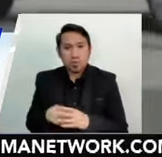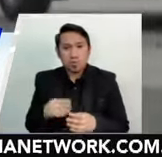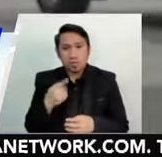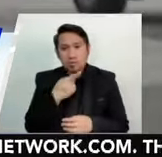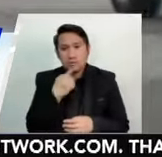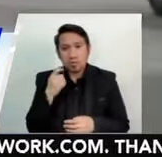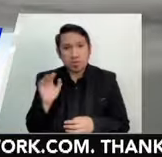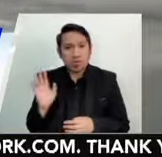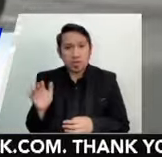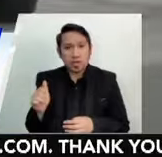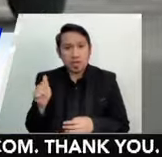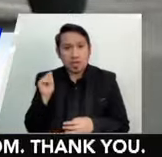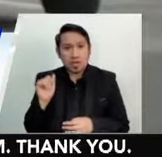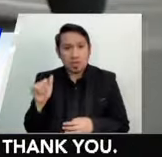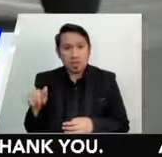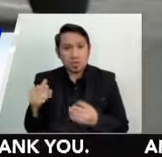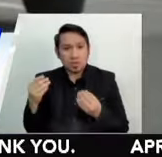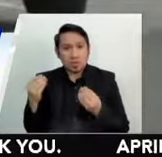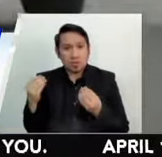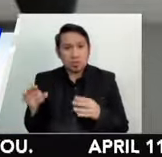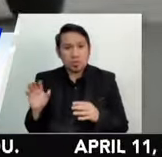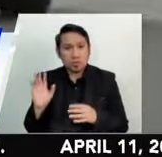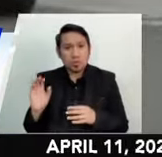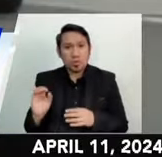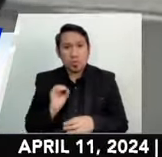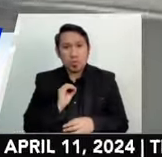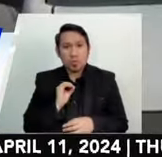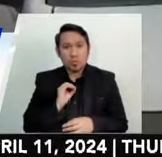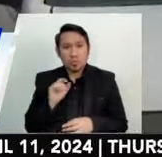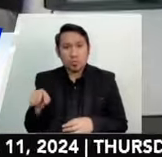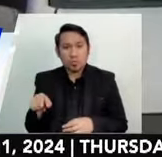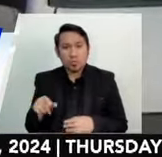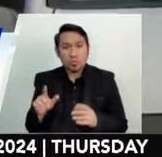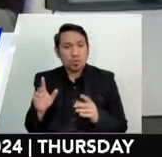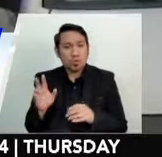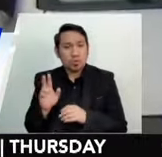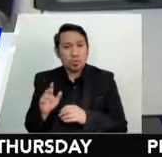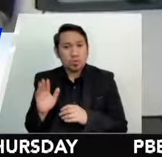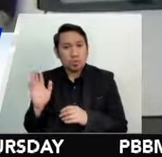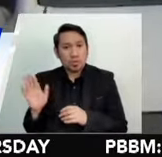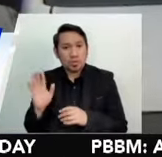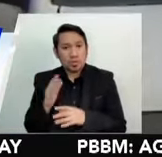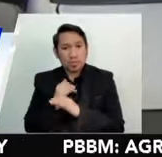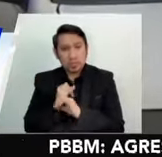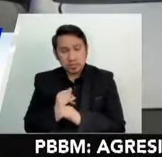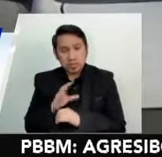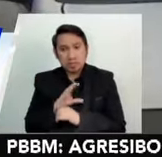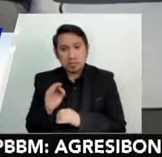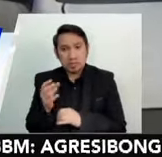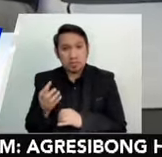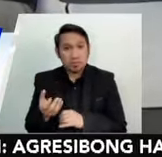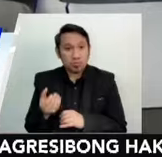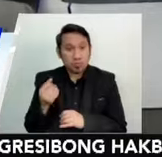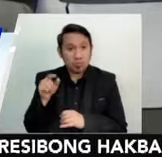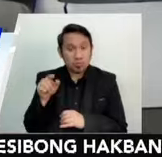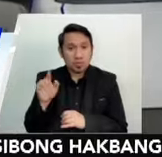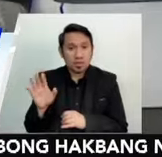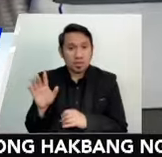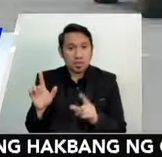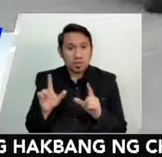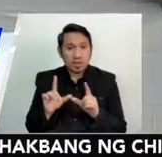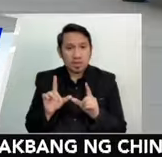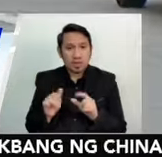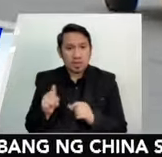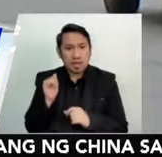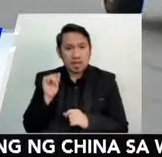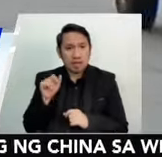yung kanilang sariling property, yung kanilang mga unit at siyempre yung kanilang hawak nga na prangkisa ay ayaw nilang mawala. Kahit hindi sila pumasok